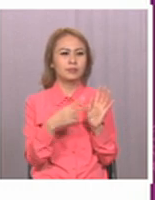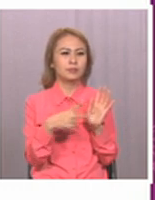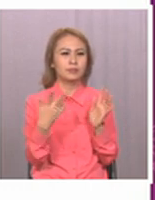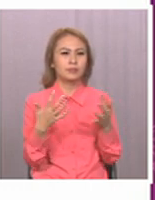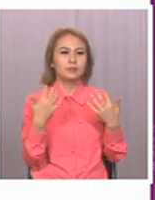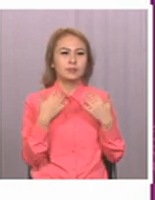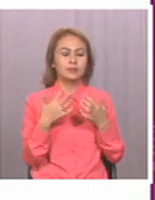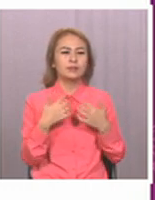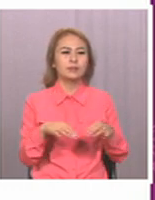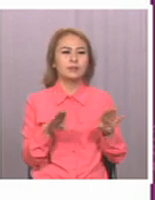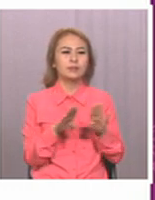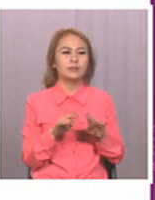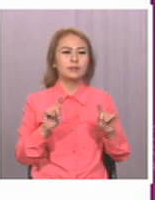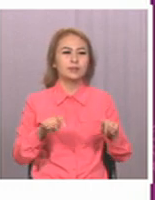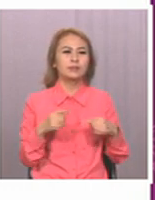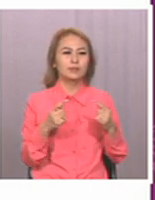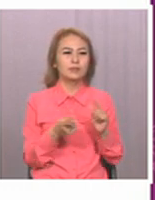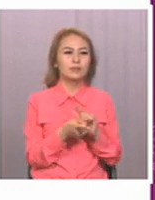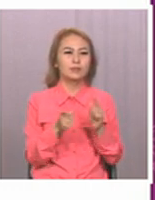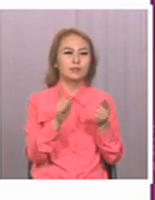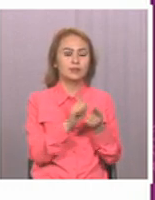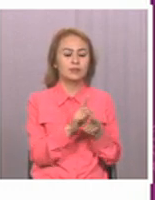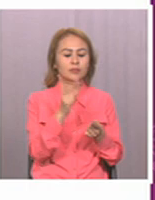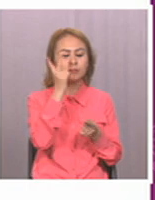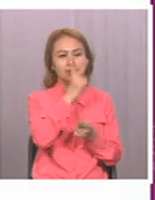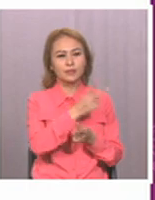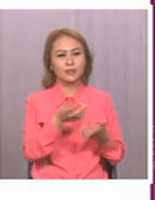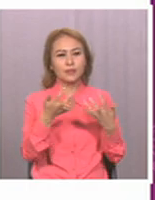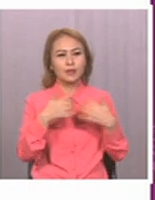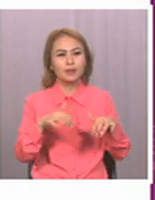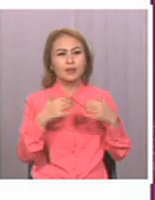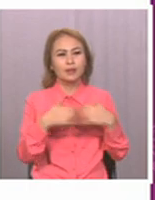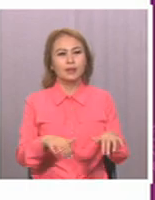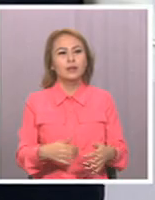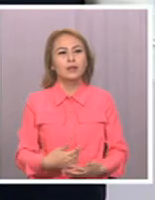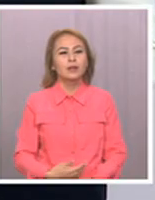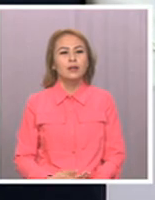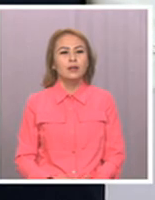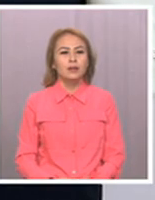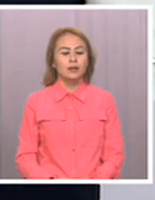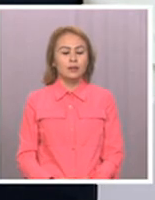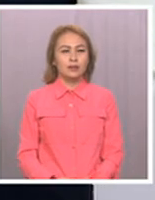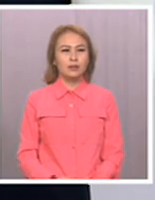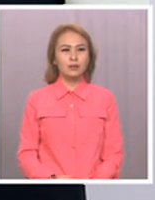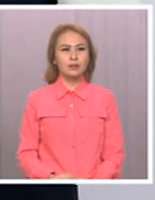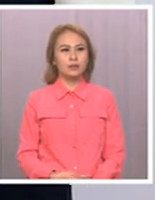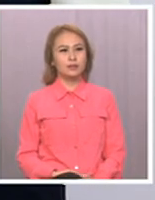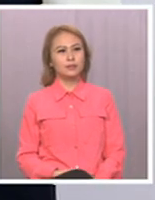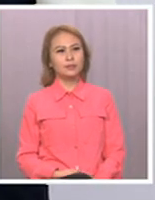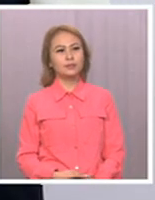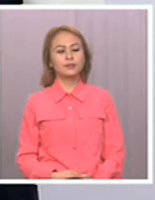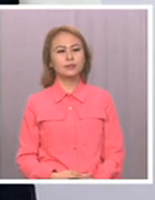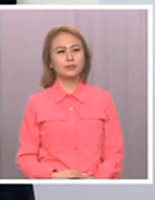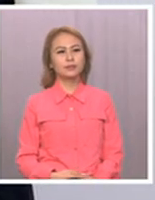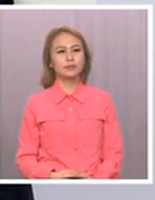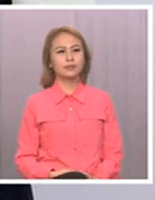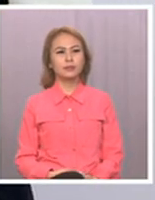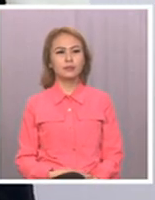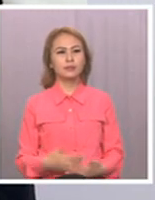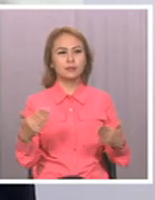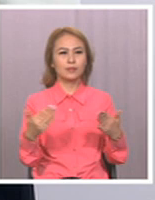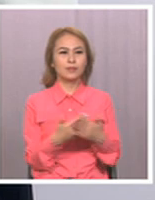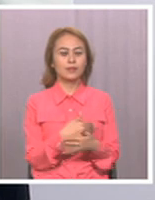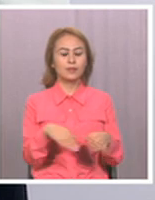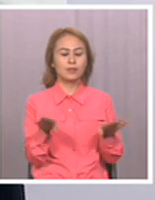сандар қатары берілген. Осы сандар қатарының өзгеру құлашын есептеңіз. Жаңа анықтамада өткендей,